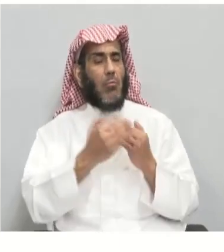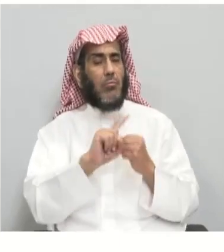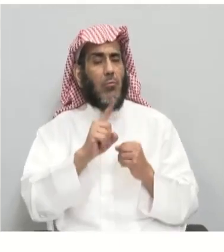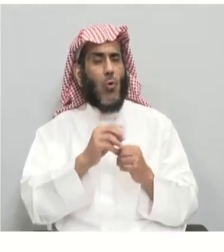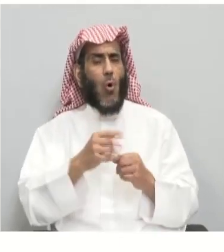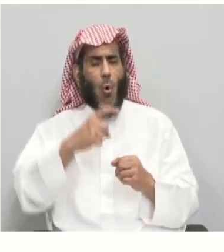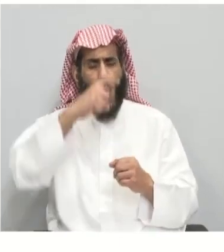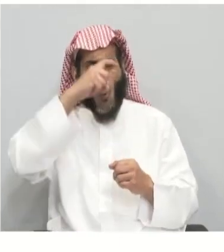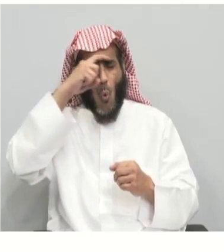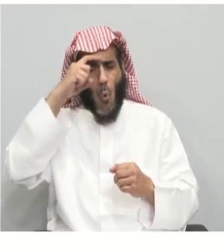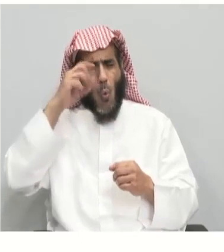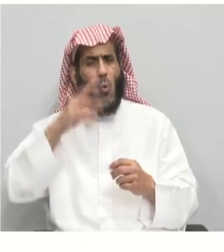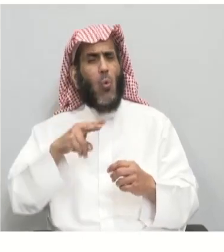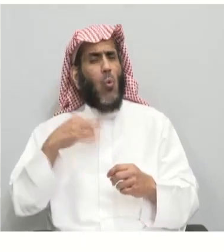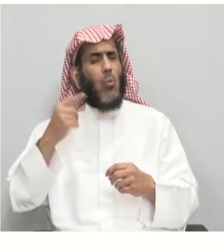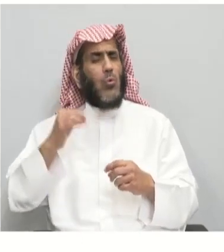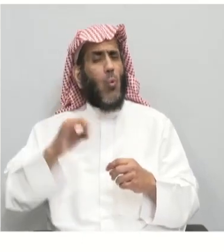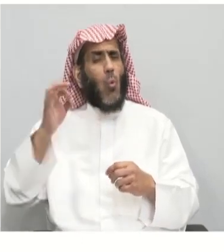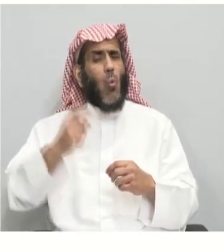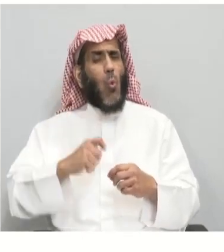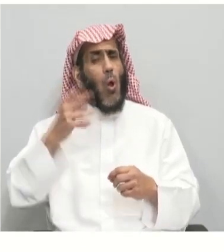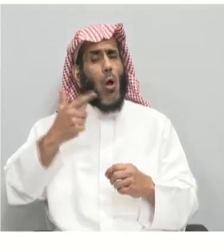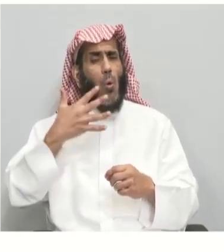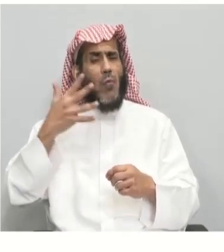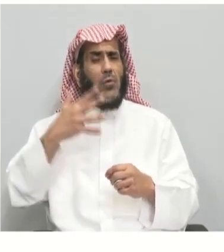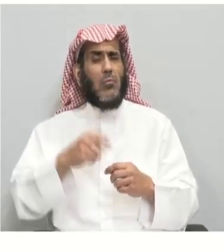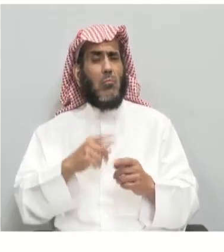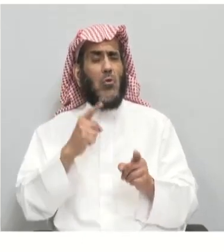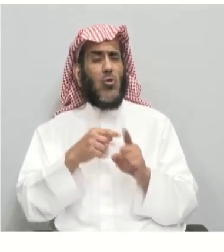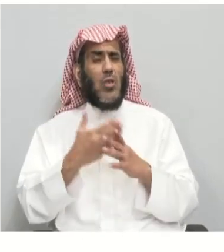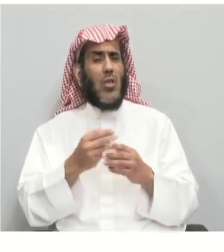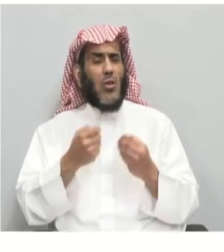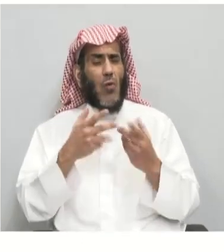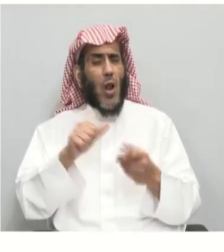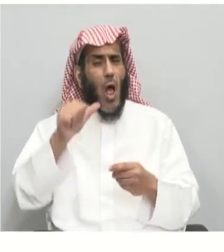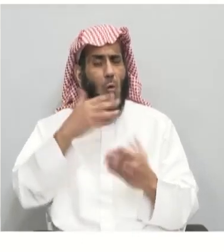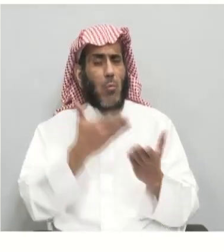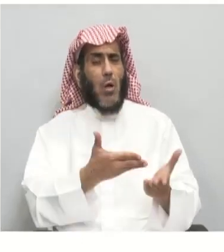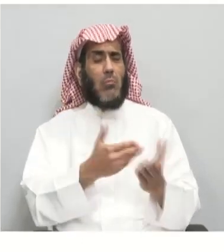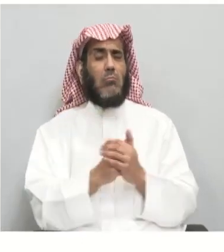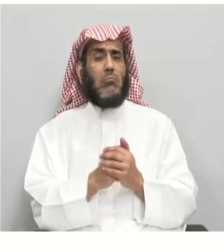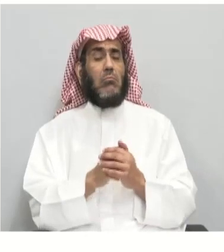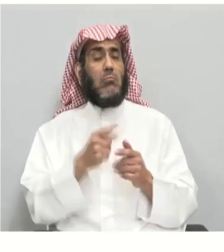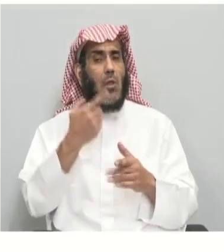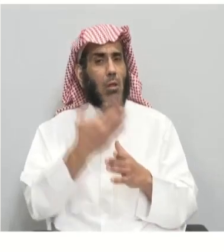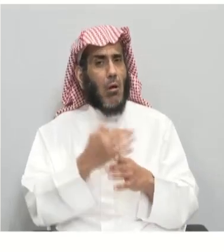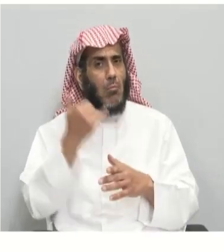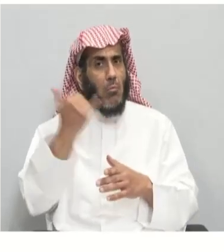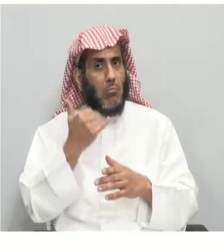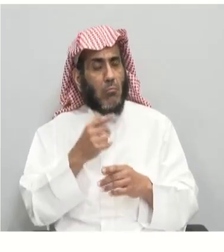تبذل حكومتنا الرشيده الغالي والنفيس من اجل توفير هذه المياه لذلك